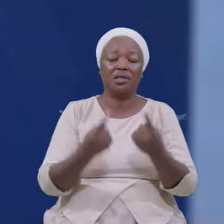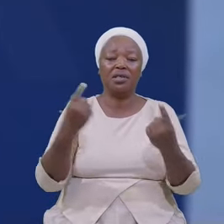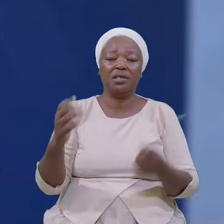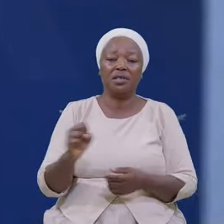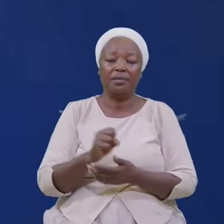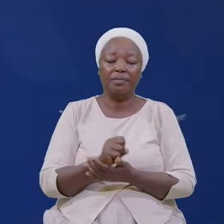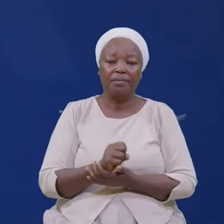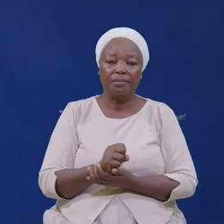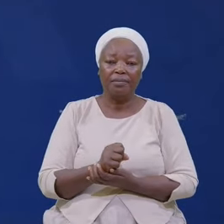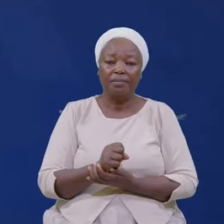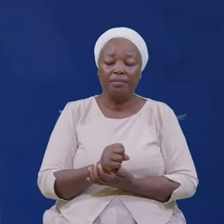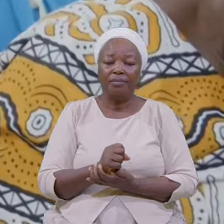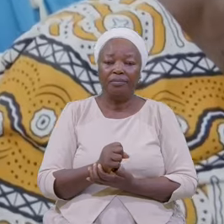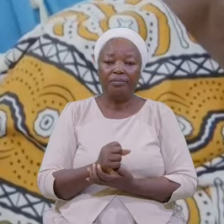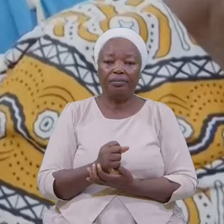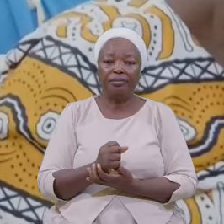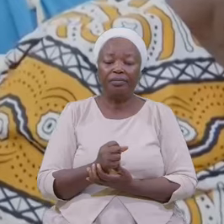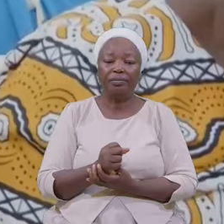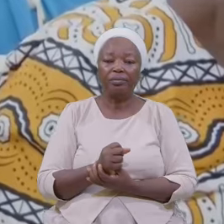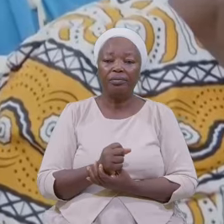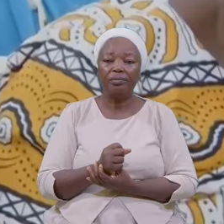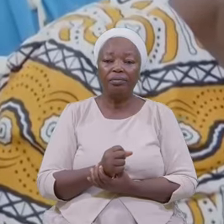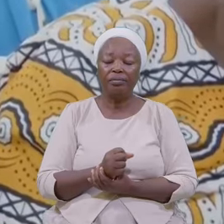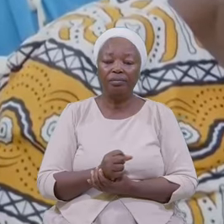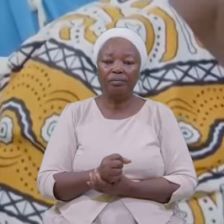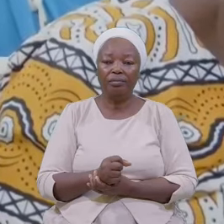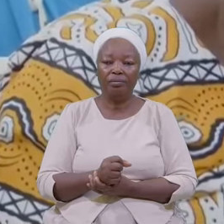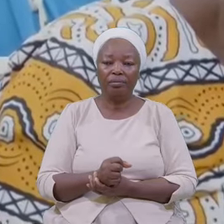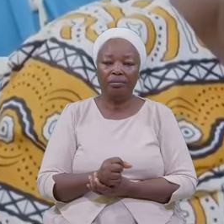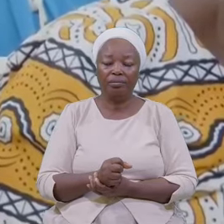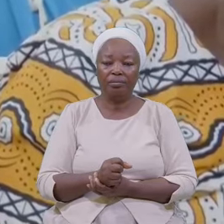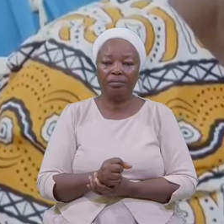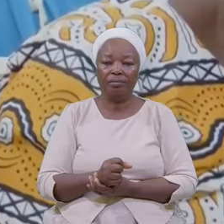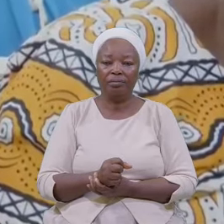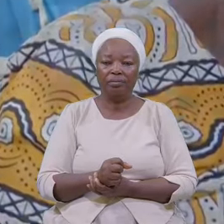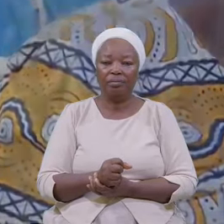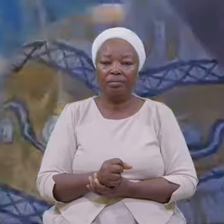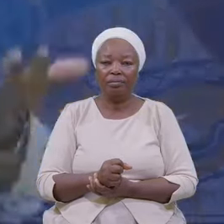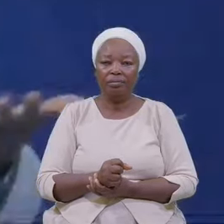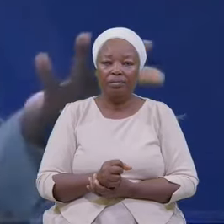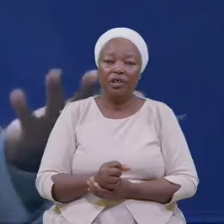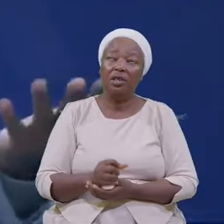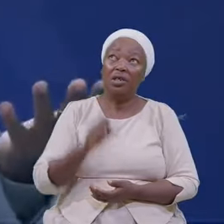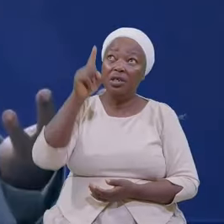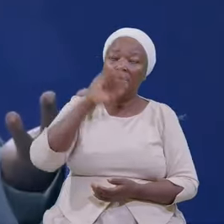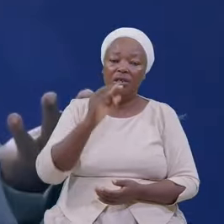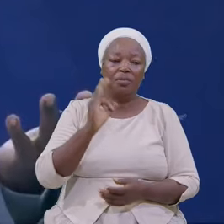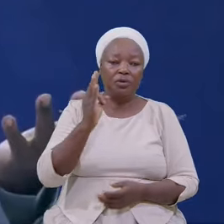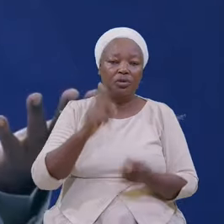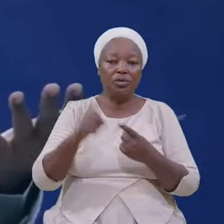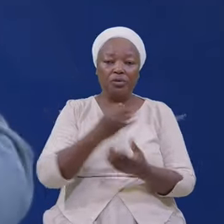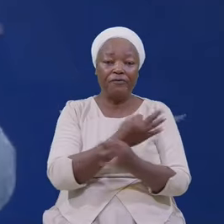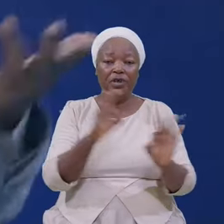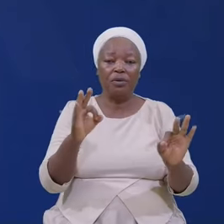donc, homme frère, que c'est par lui que le pardon des péchés vous est annoncé. Is preached unto you freedom. Oui, il